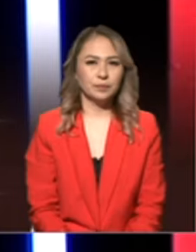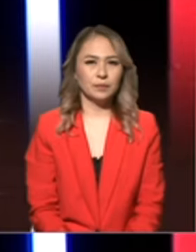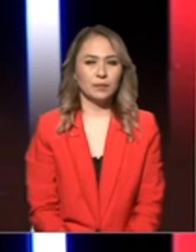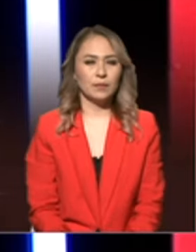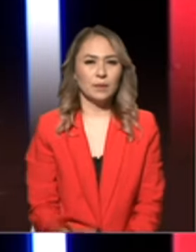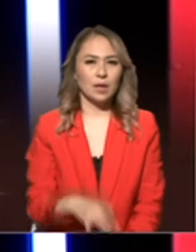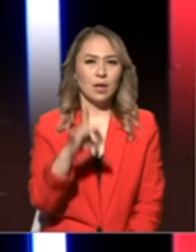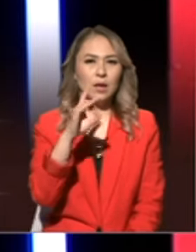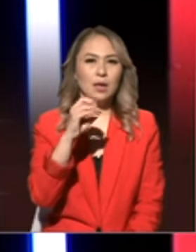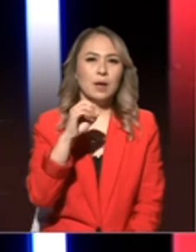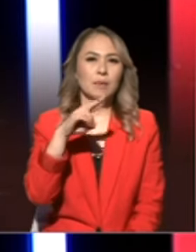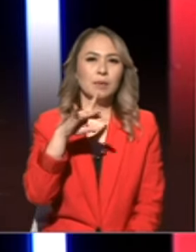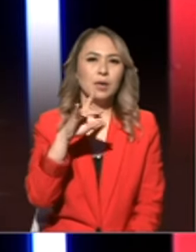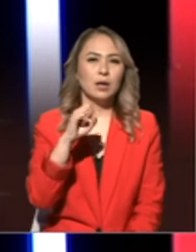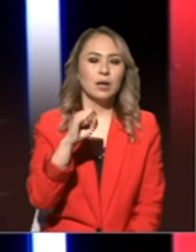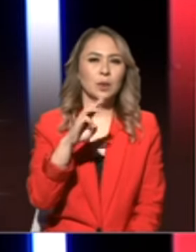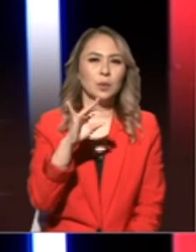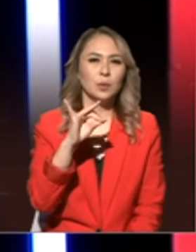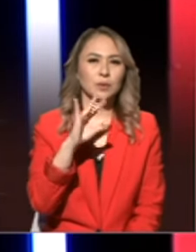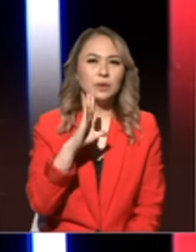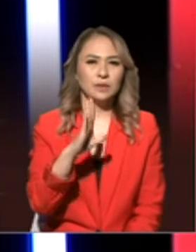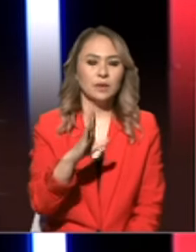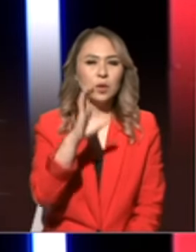Репродуктивті ұстаным. Яғни солтүстіктегі